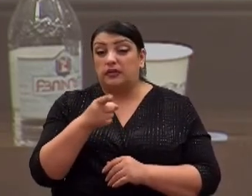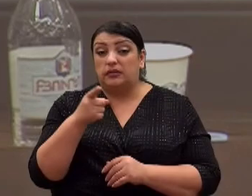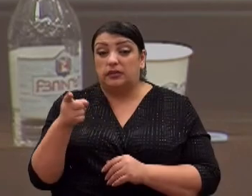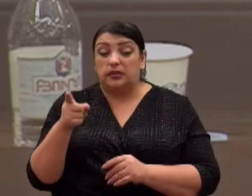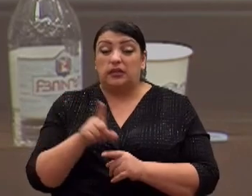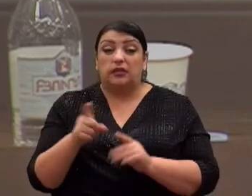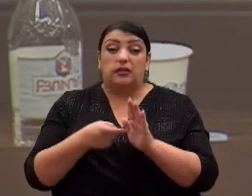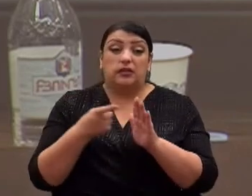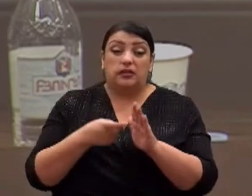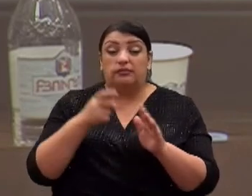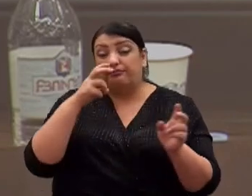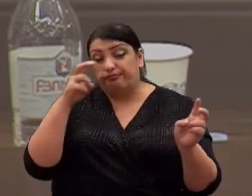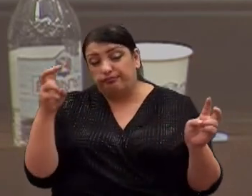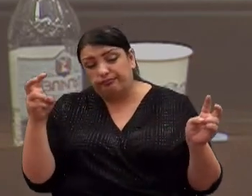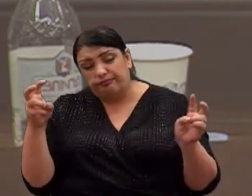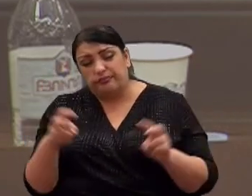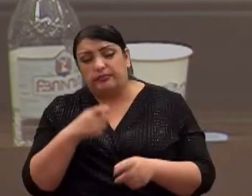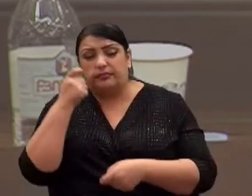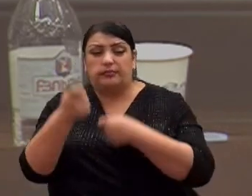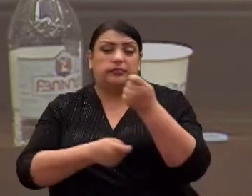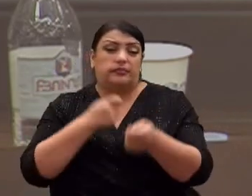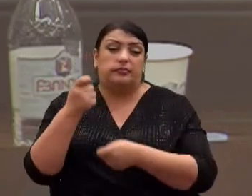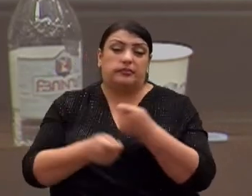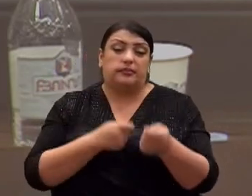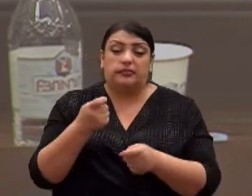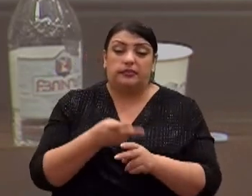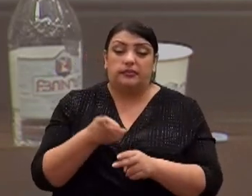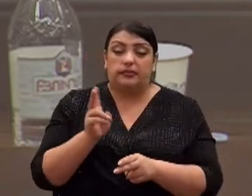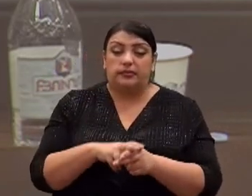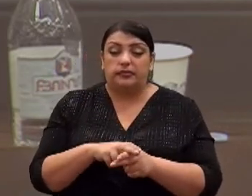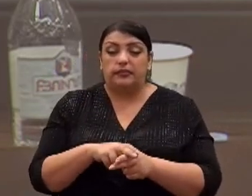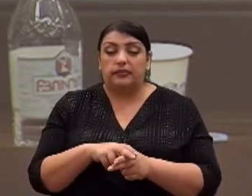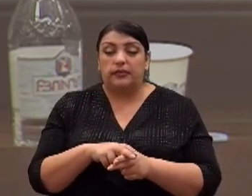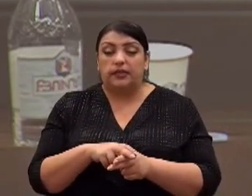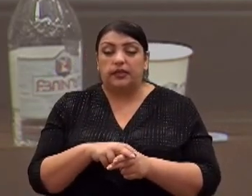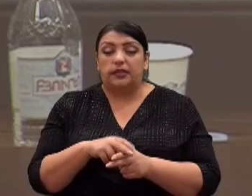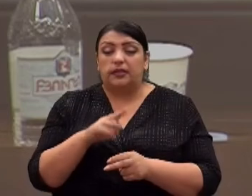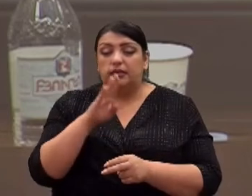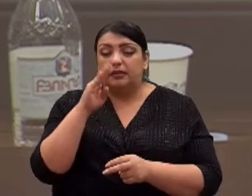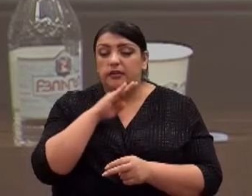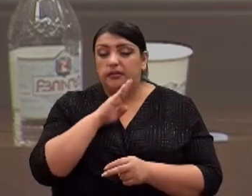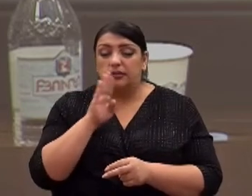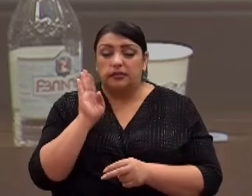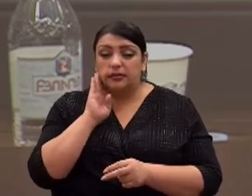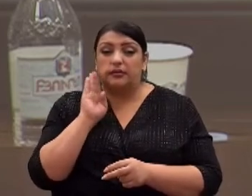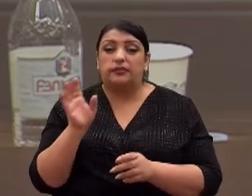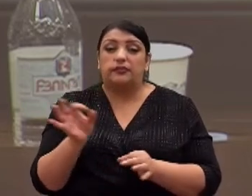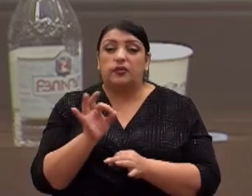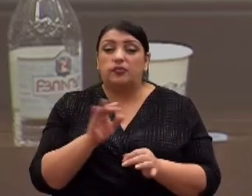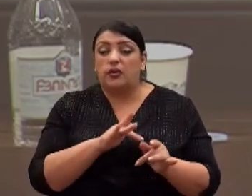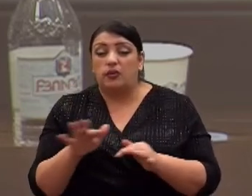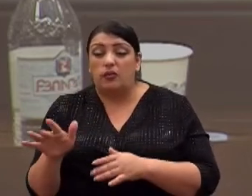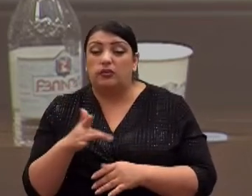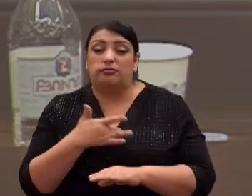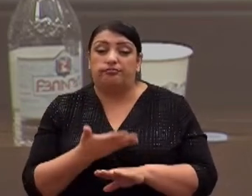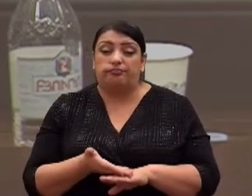գործերը քնվում են եւ մեծ մտահոգություն ունեն այդ ծնողները, մայրերը, որ այդ քրեական գործերը տեղից չեն շարժվում եւ